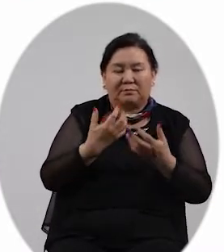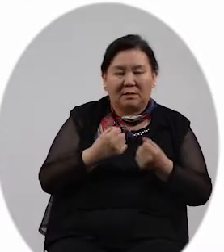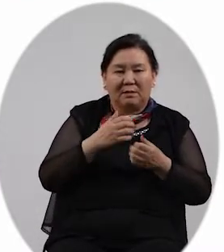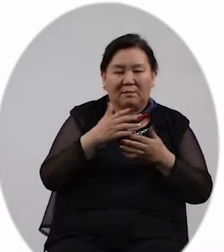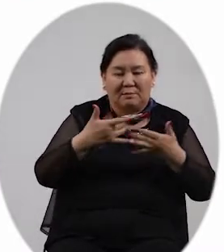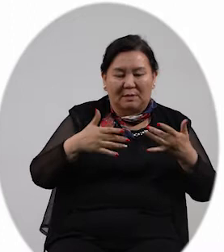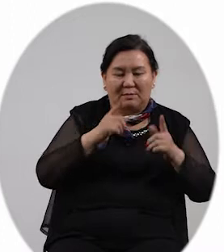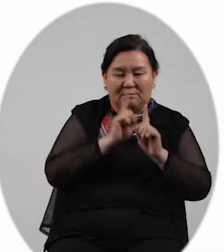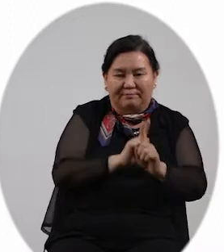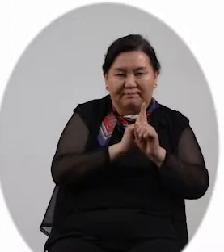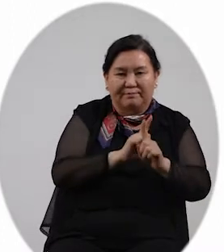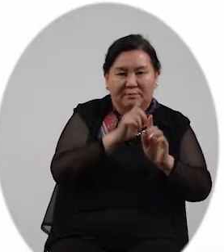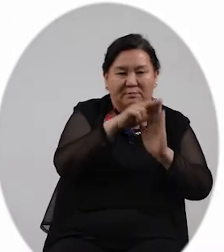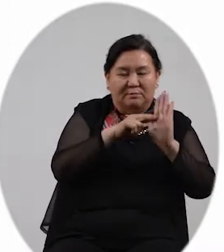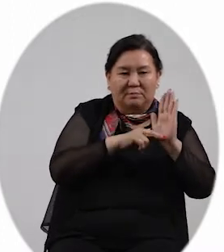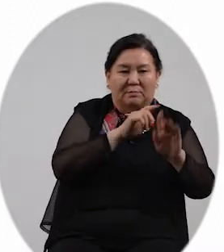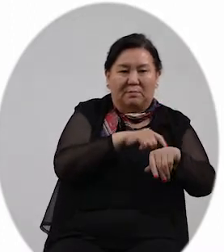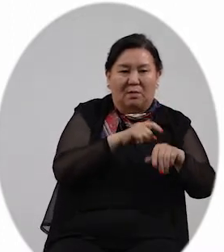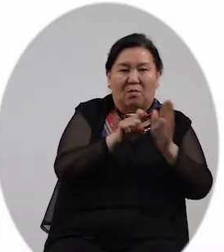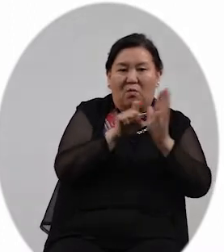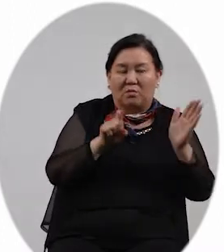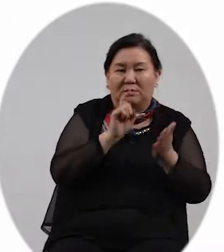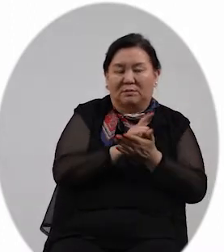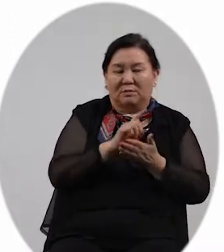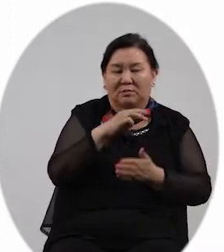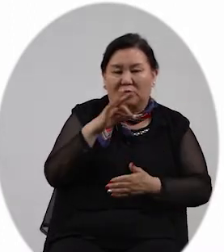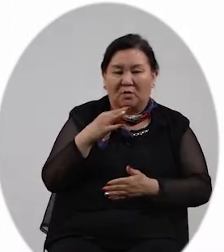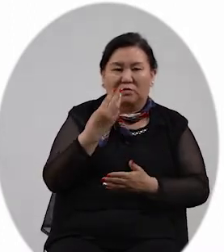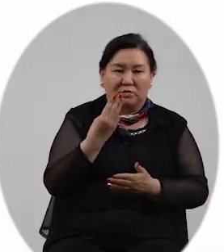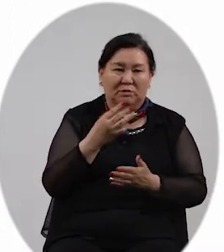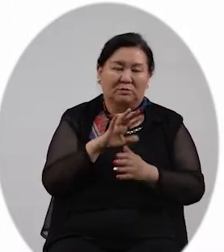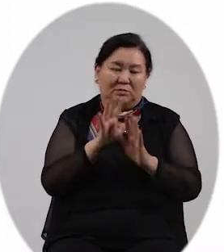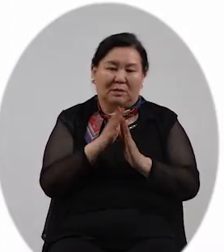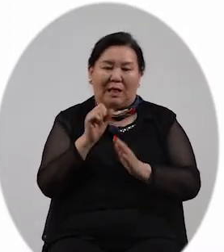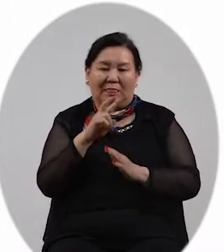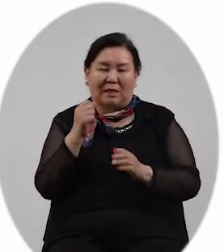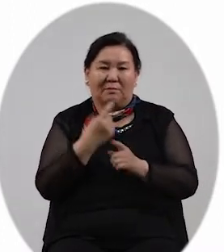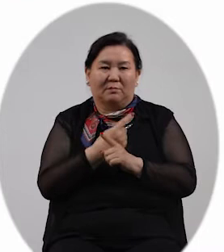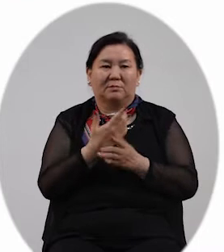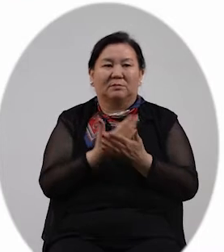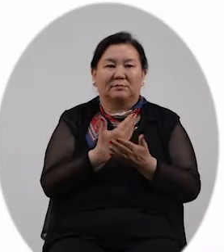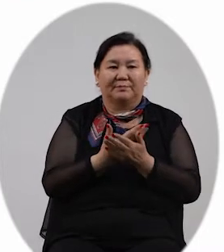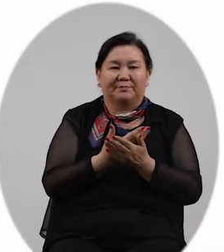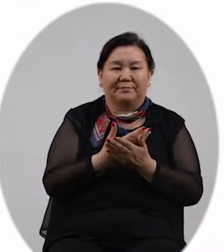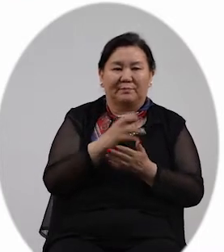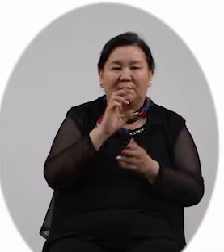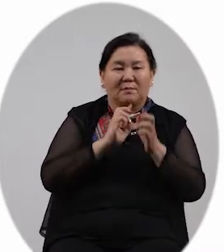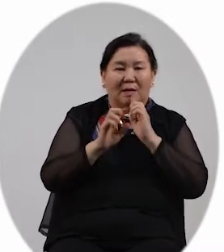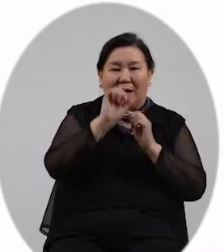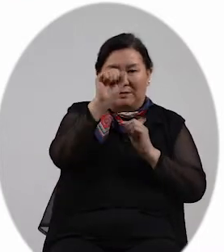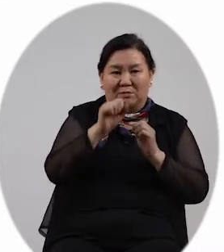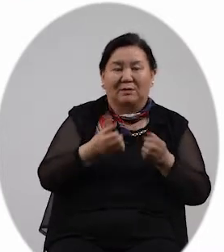тодорхой заасан хугацаанд нь хүргэж чадахгүй байх эсвэл тоо хэмжээний хувьд алдагдаж хүргэх юм уу иймэрхүү байдлаар асуудлууд гарч